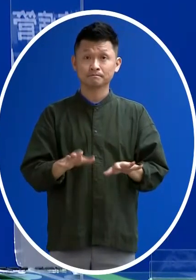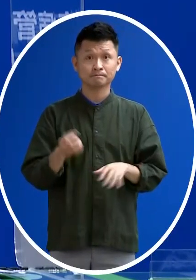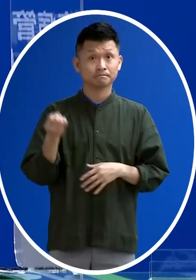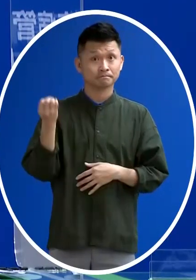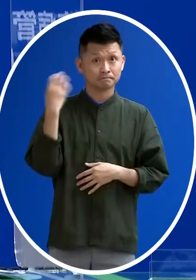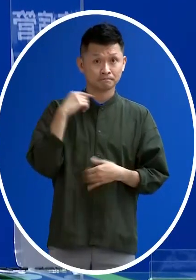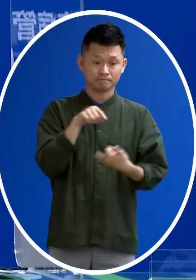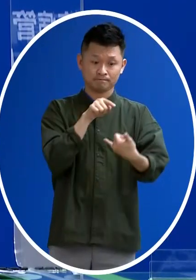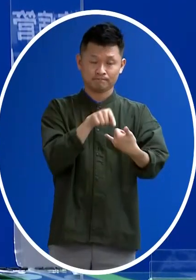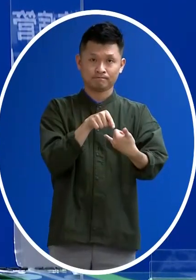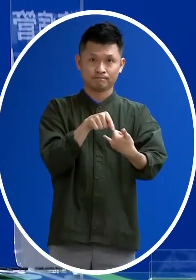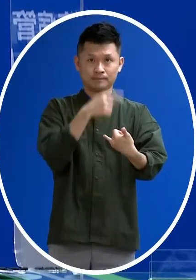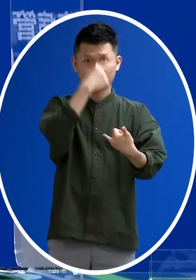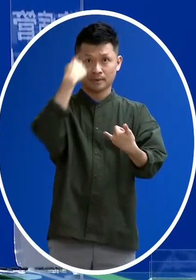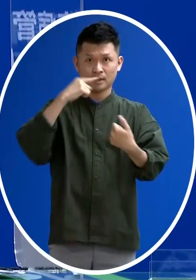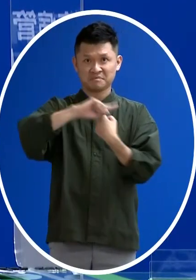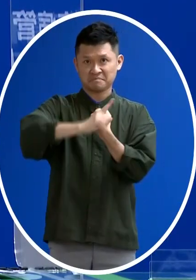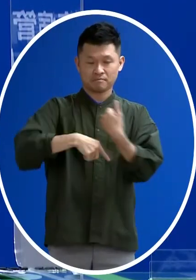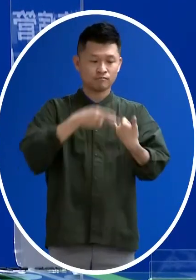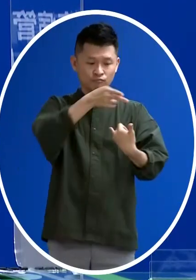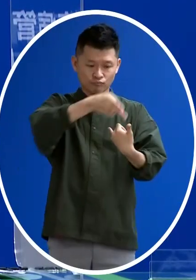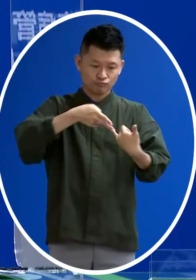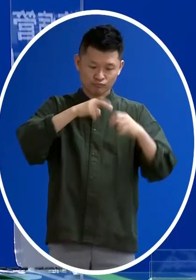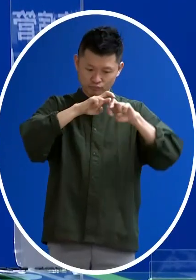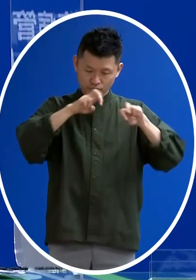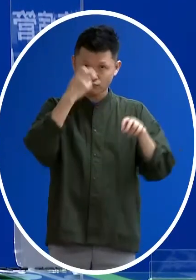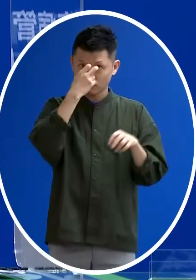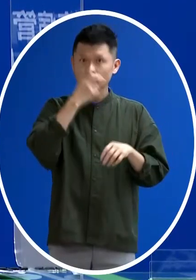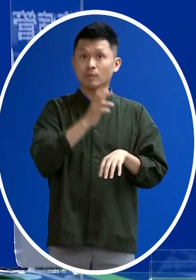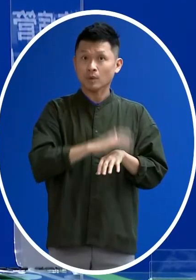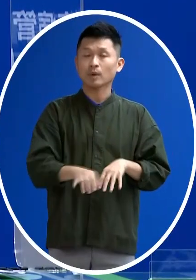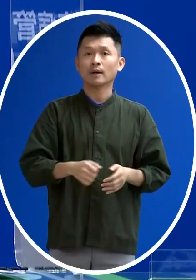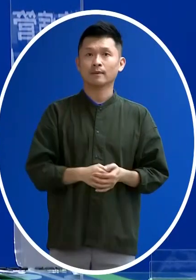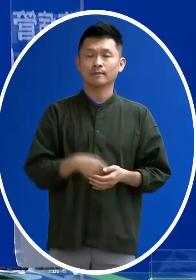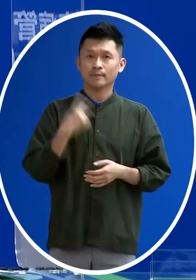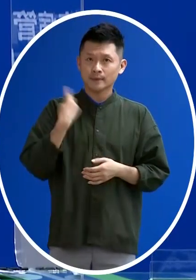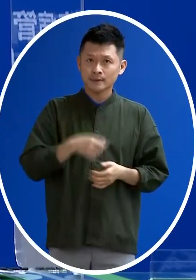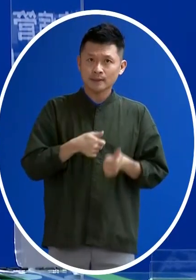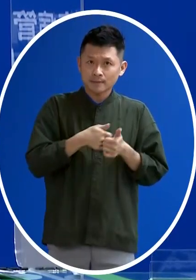会进行司法相验的部分哦，那这我们再持续的关注。